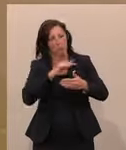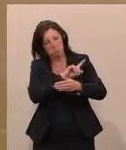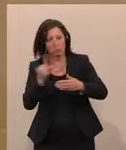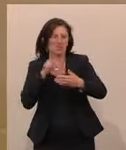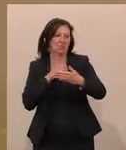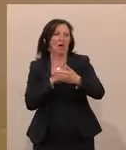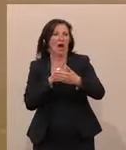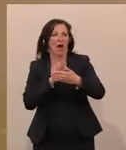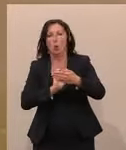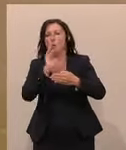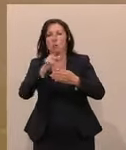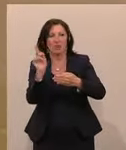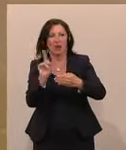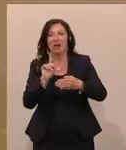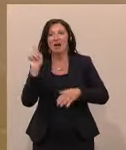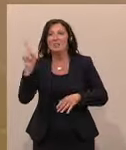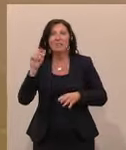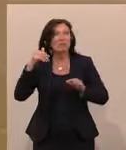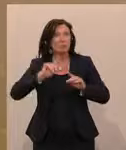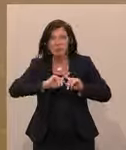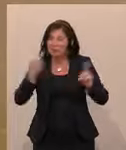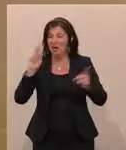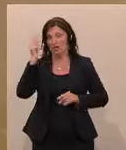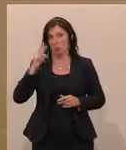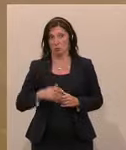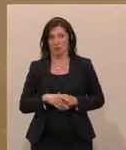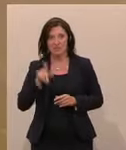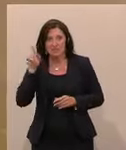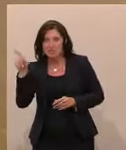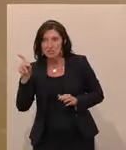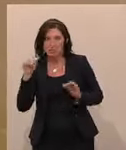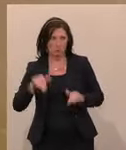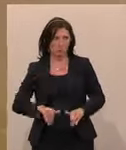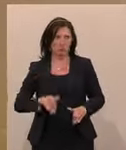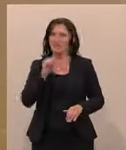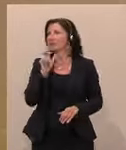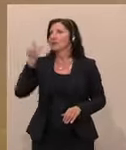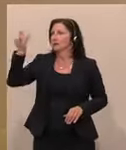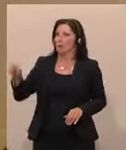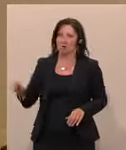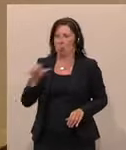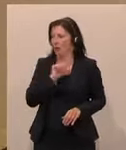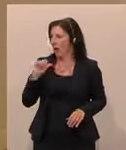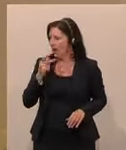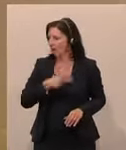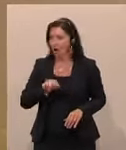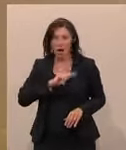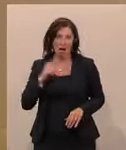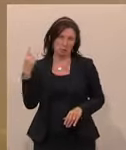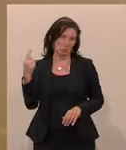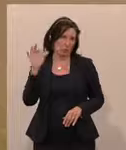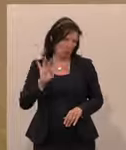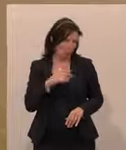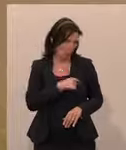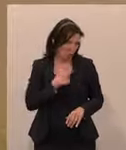die Konsequenzen, sondern Sie müssen sich im Kern fragen, was Sie denn machen, und ich sage jetzt nicht, dass Sie persönlich dafür verantwortlich sind, aber Sie sind Parteiobmann der